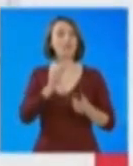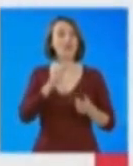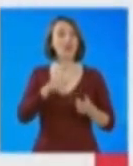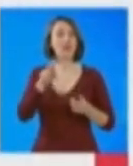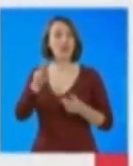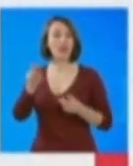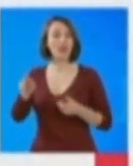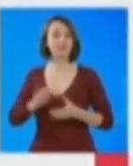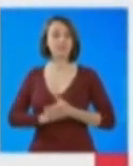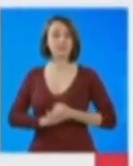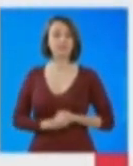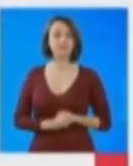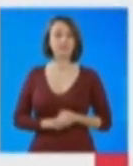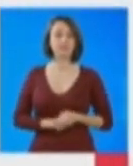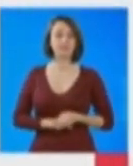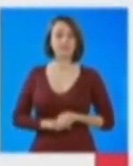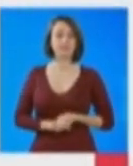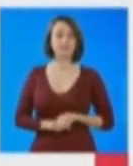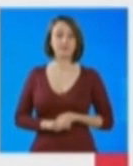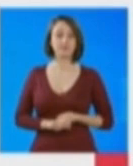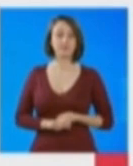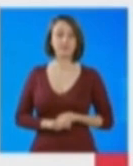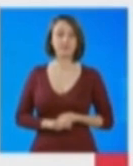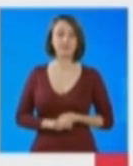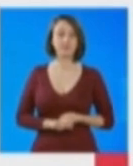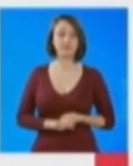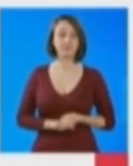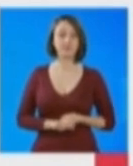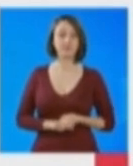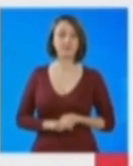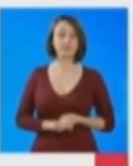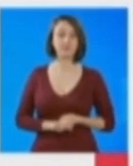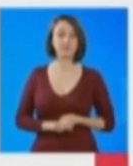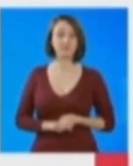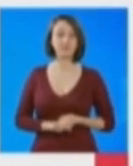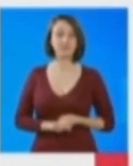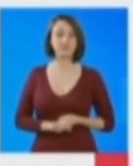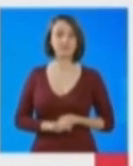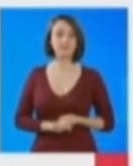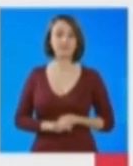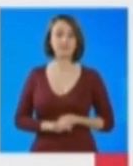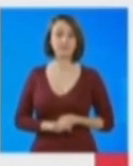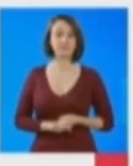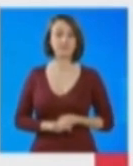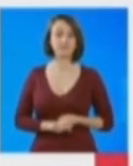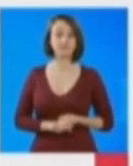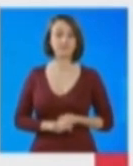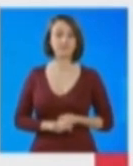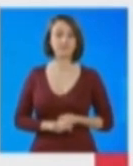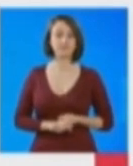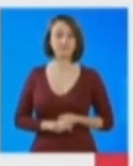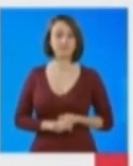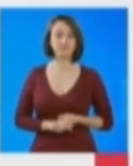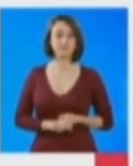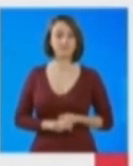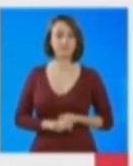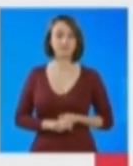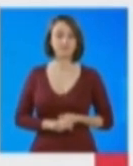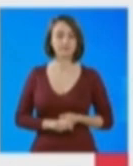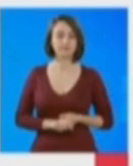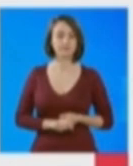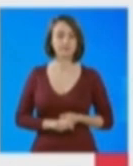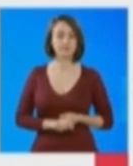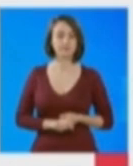PNRR. Reforme și investiții, pe asta am insistat. O discuție excelentă cu Valdis Dombrovskis, vicepreședintele executiv al